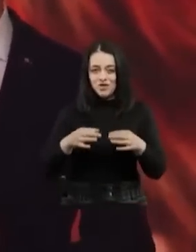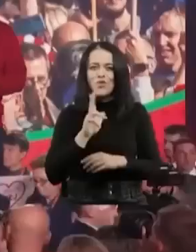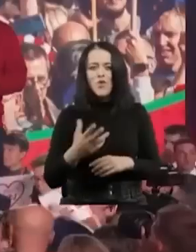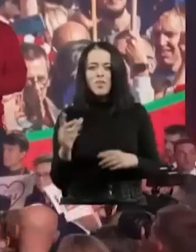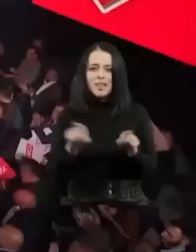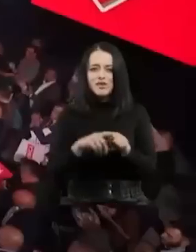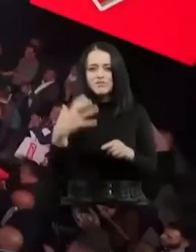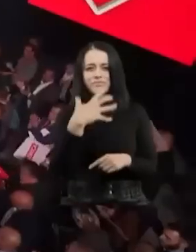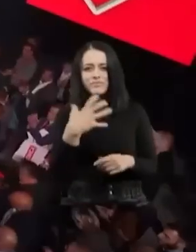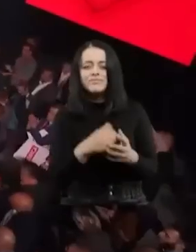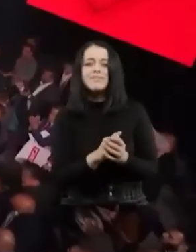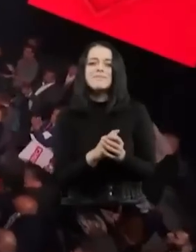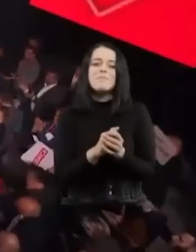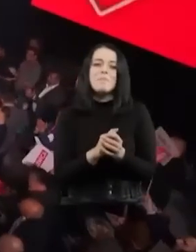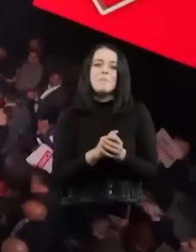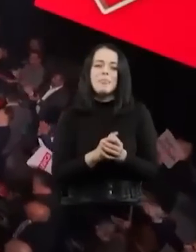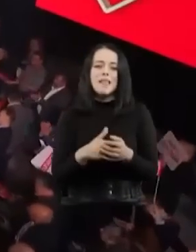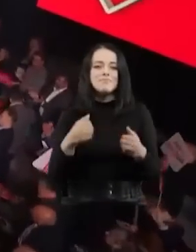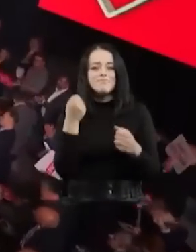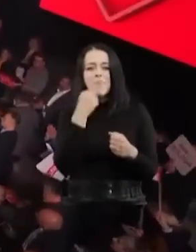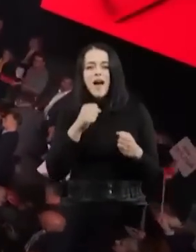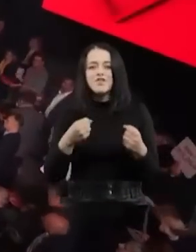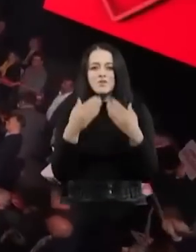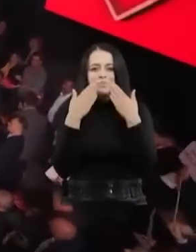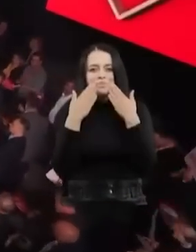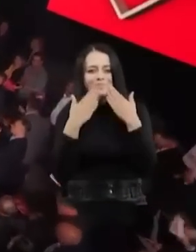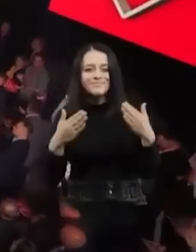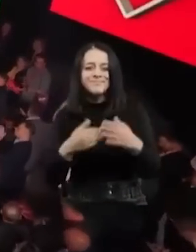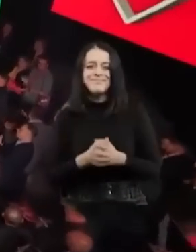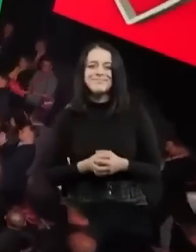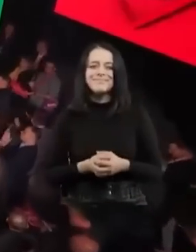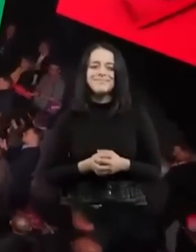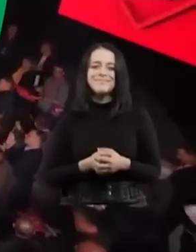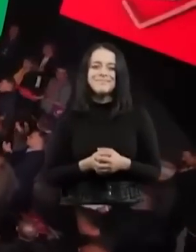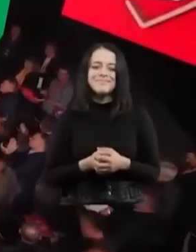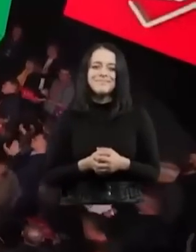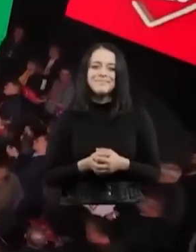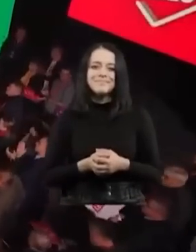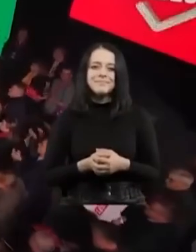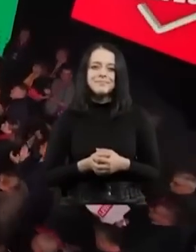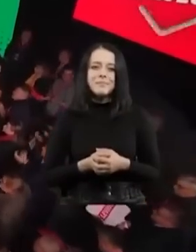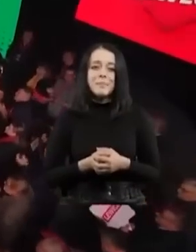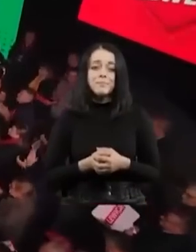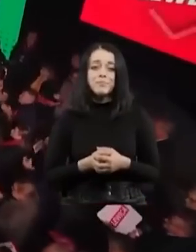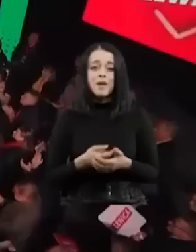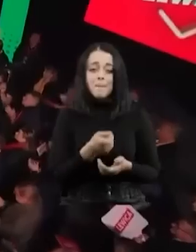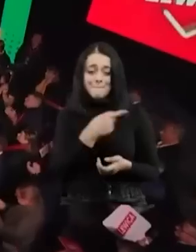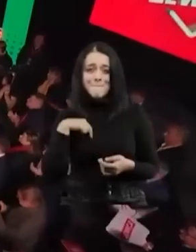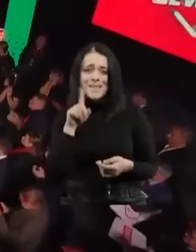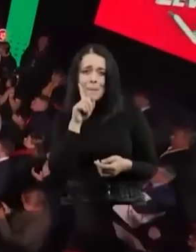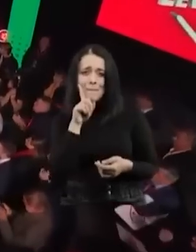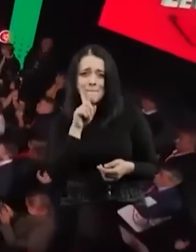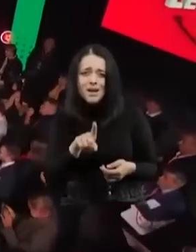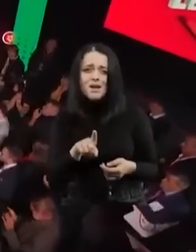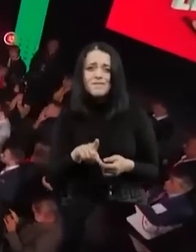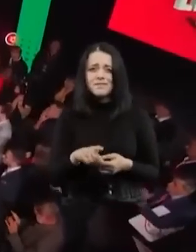się znajdują i gra interesów, gra ambicji, jak co może doprowadzić właśnie do takiego przepychania się, no